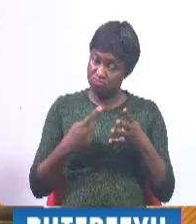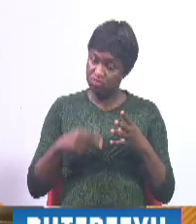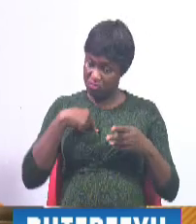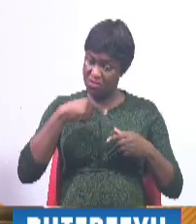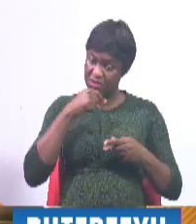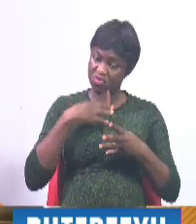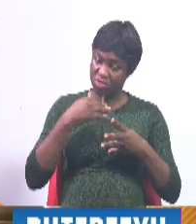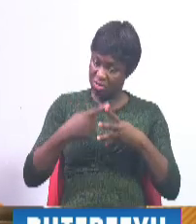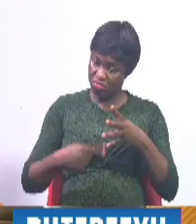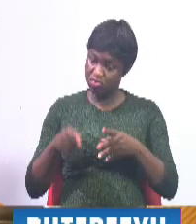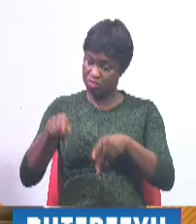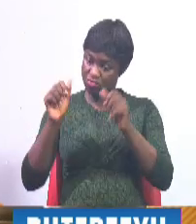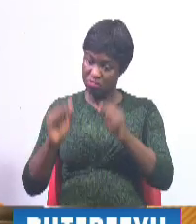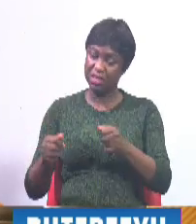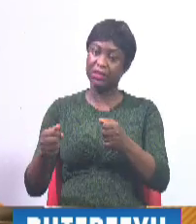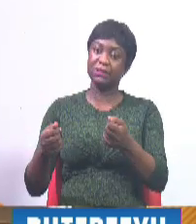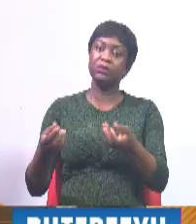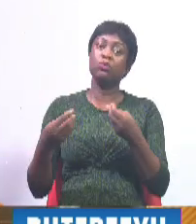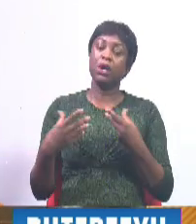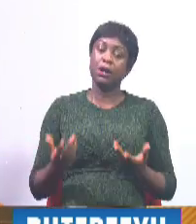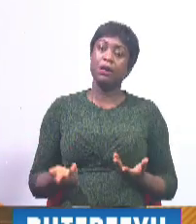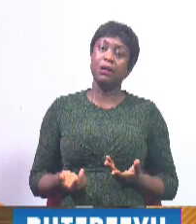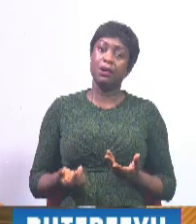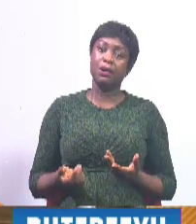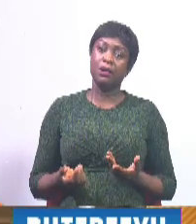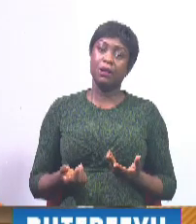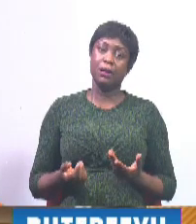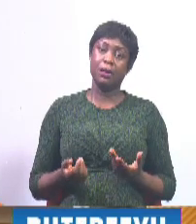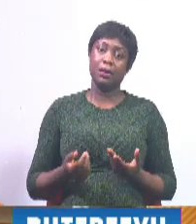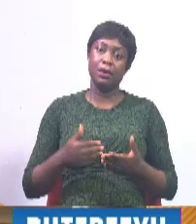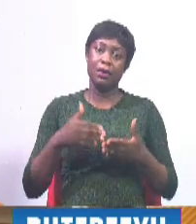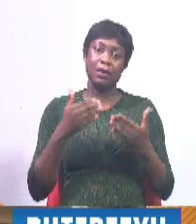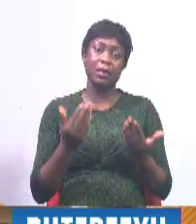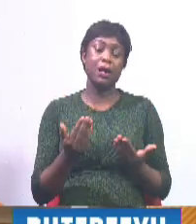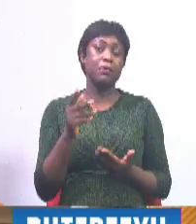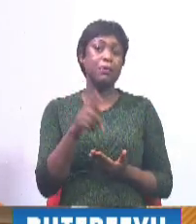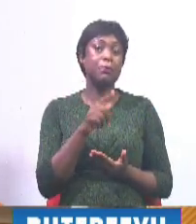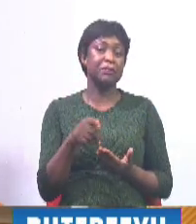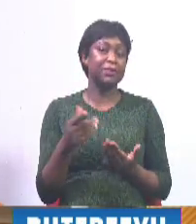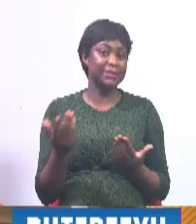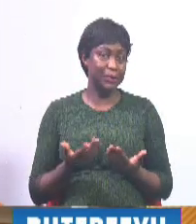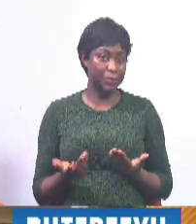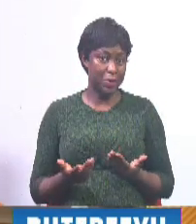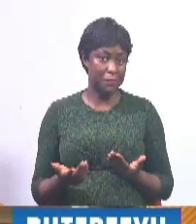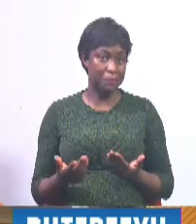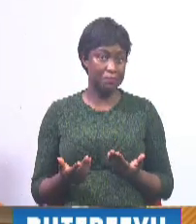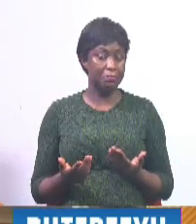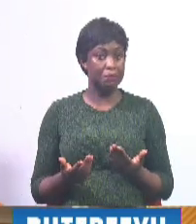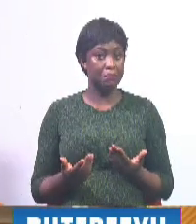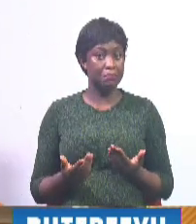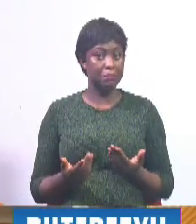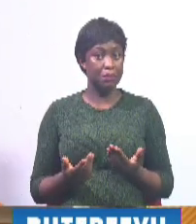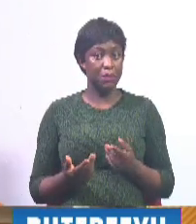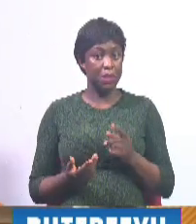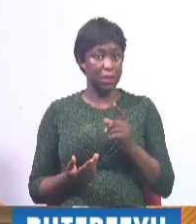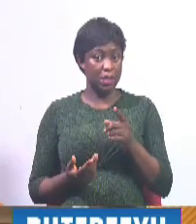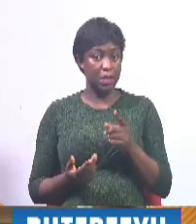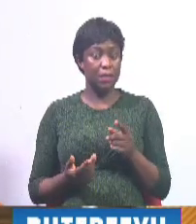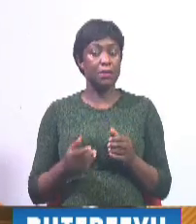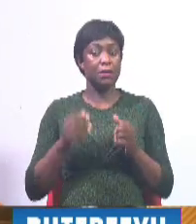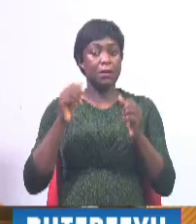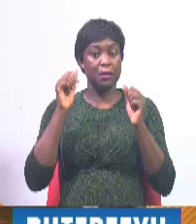ng'omusajja. Kati yao ensobi nemu statement gy'okoze weetandikira. Anti wabagamba. Otekedwa